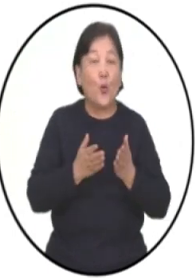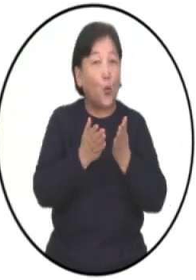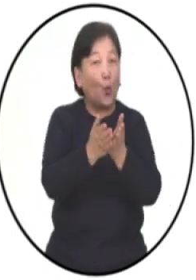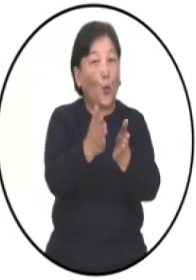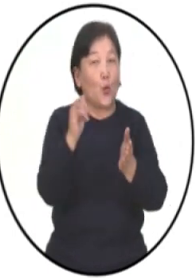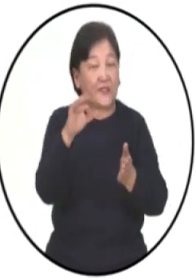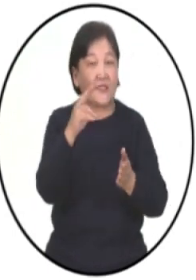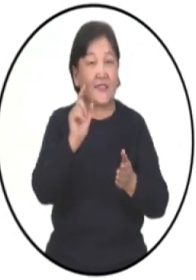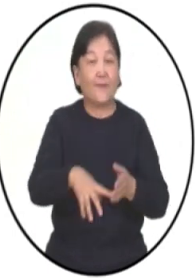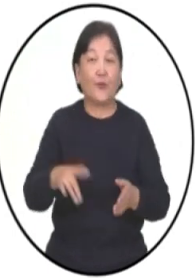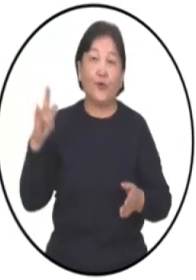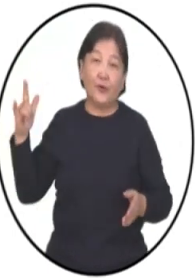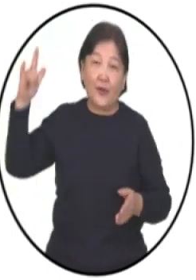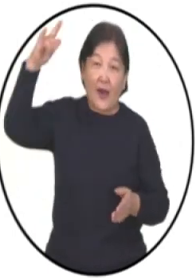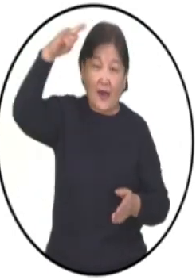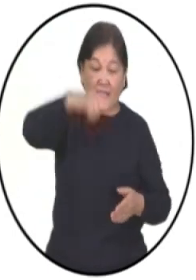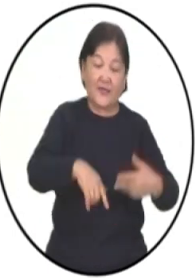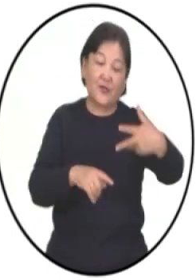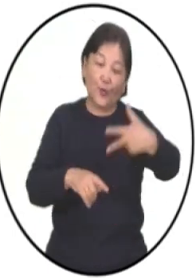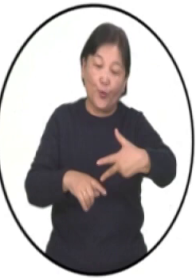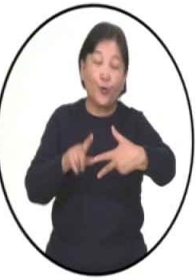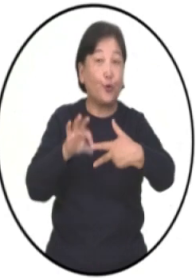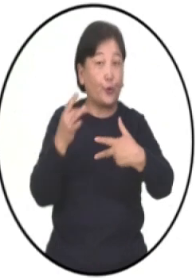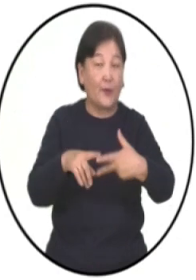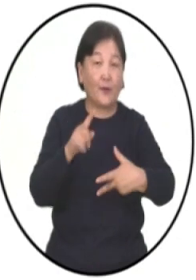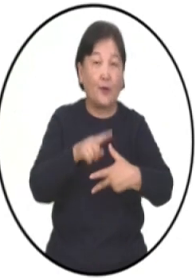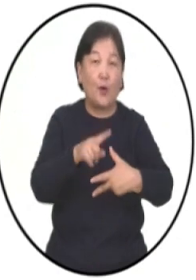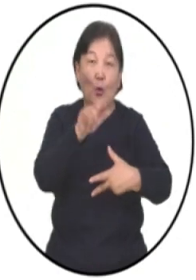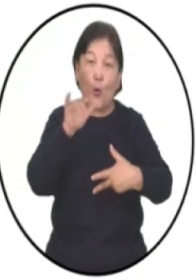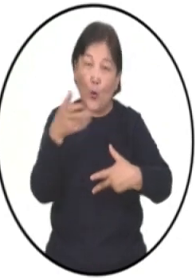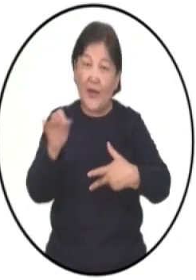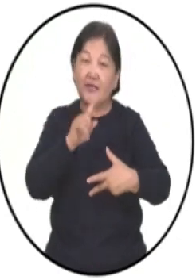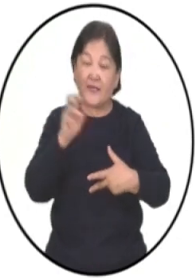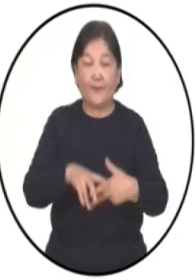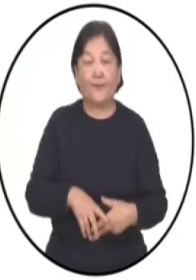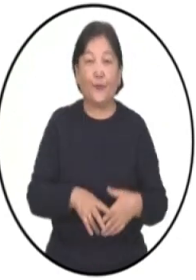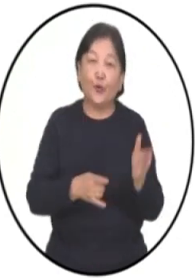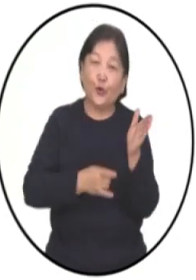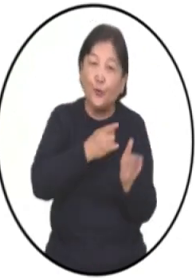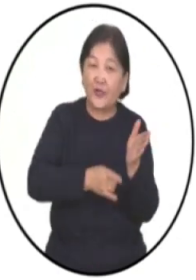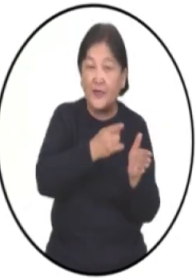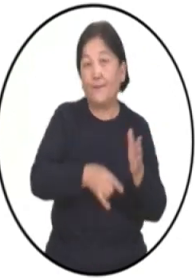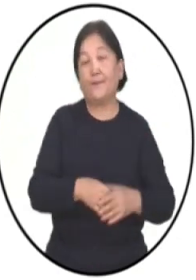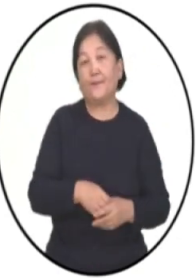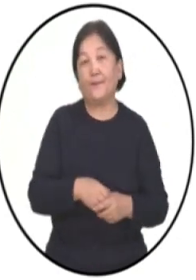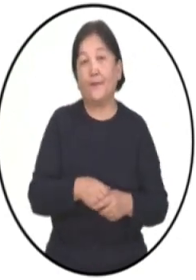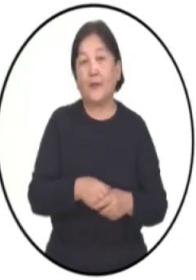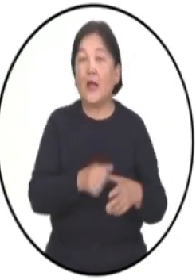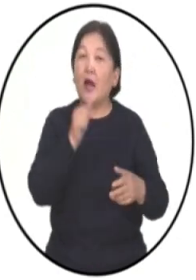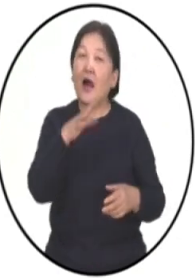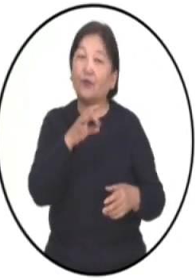тээвэр, агарын тээвэр гэсэн гурван хэсгээс бүрддэг. За хуурай замын тээвэрийн дотроо төмөр зам,